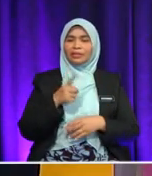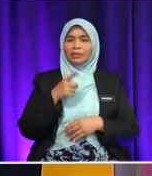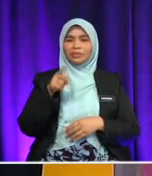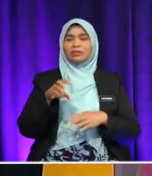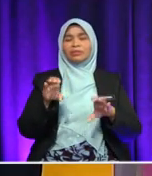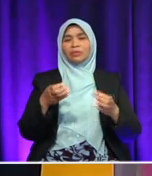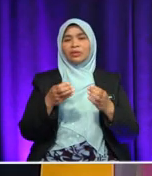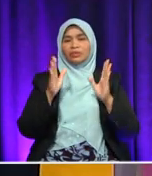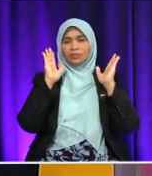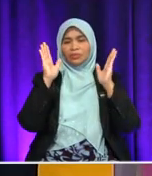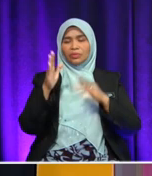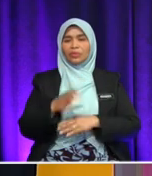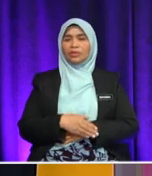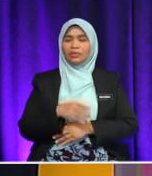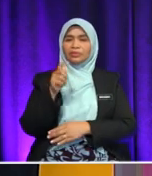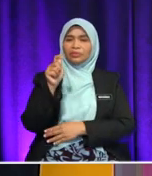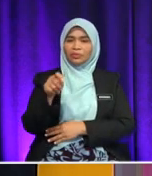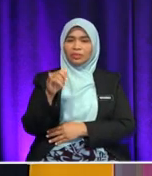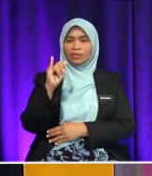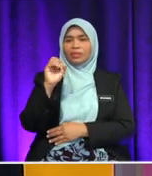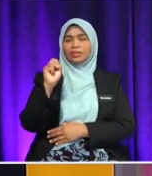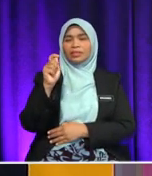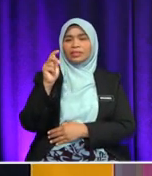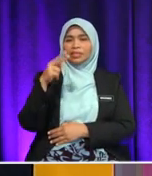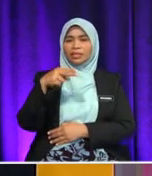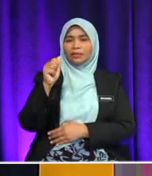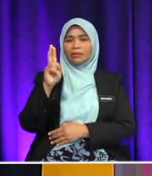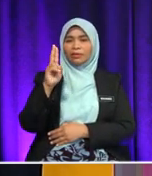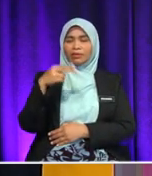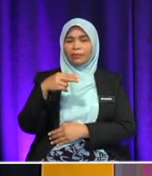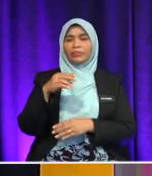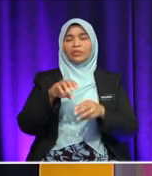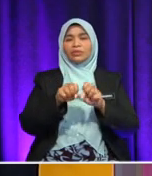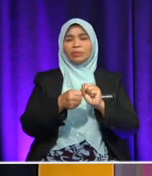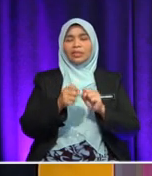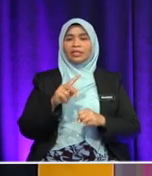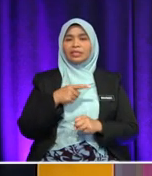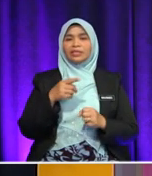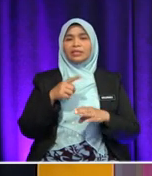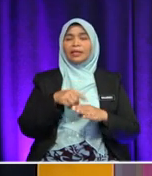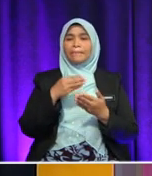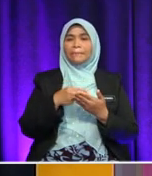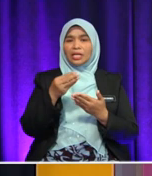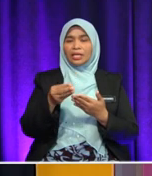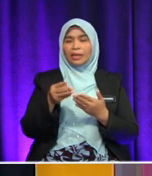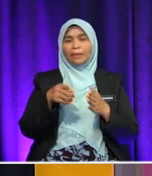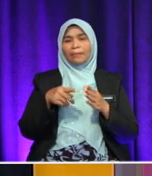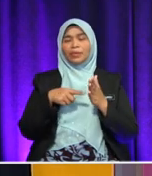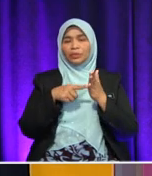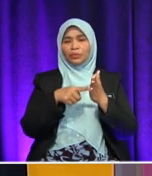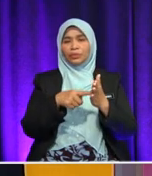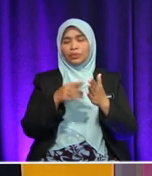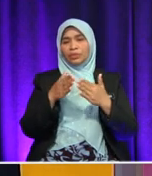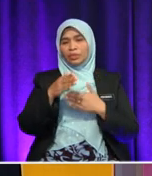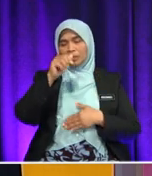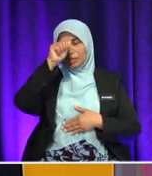salat istikharah agar kita diberi jalan ataupun diberi petunjuk oleh Allah